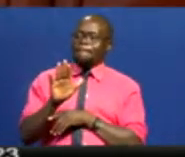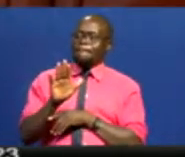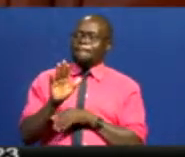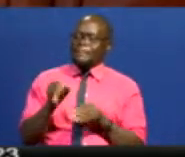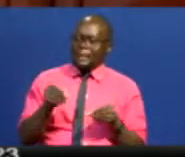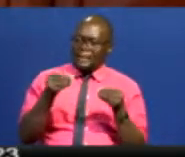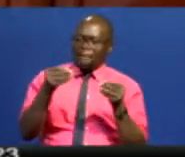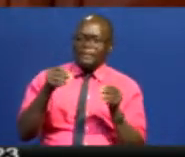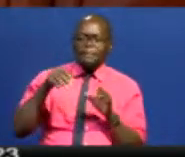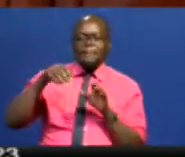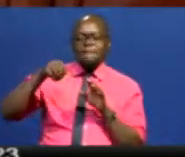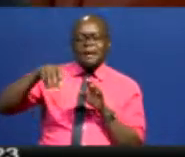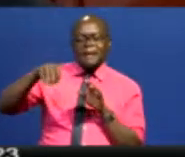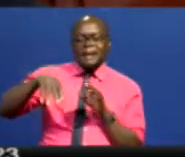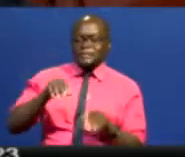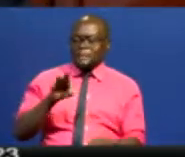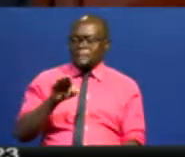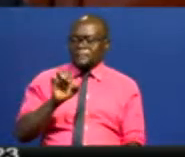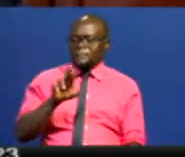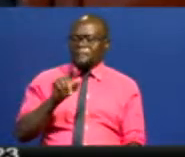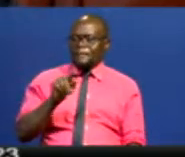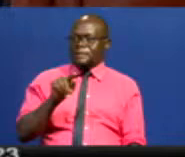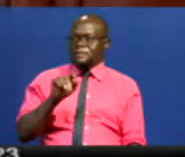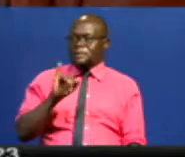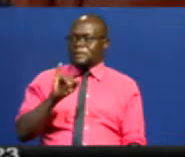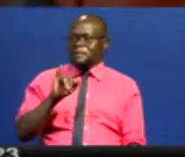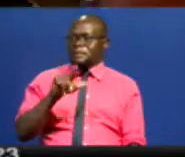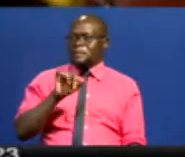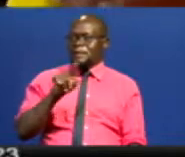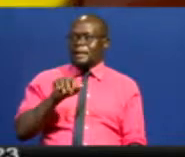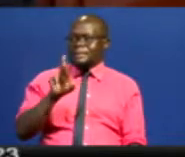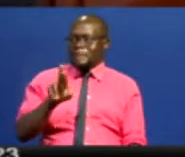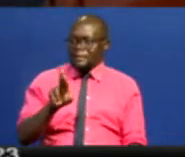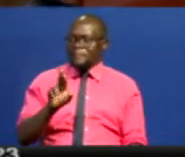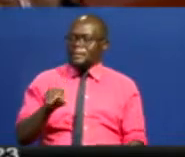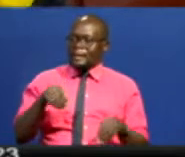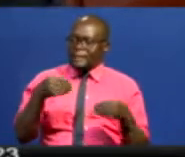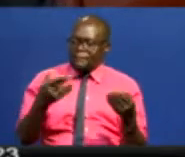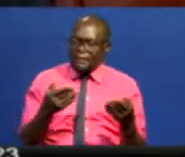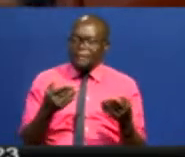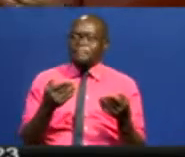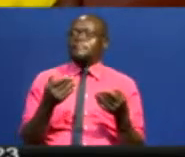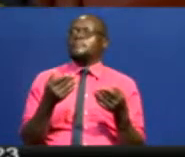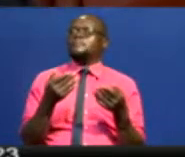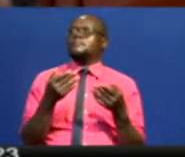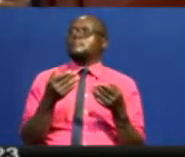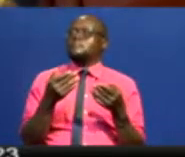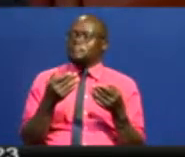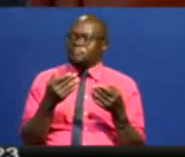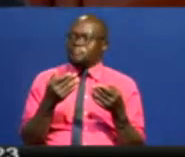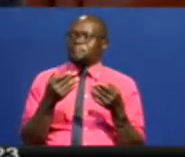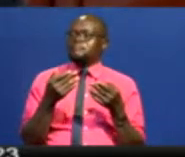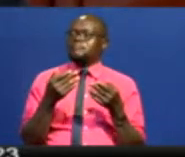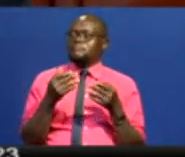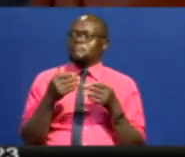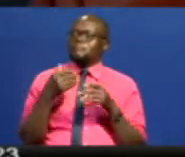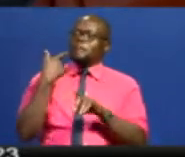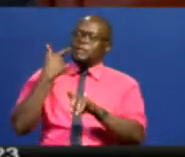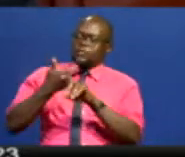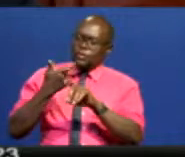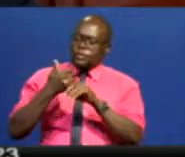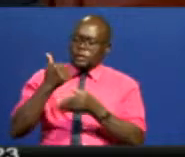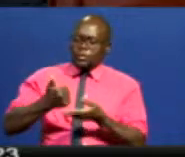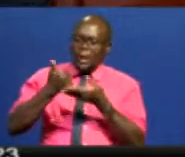kuwapa mbolea, kuwapa nafasi nzuri ya wao kuweza kunyunyizia mazao yetu ndani ya shamba, Mheshimiwa